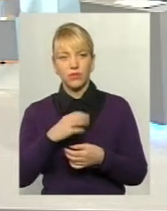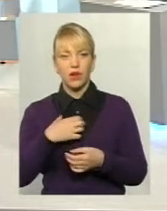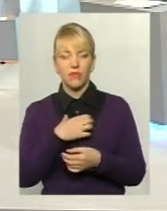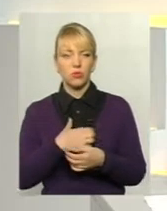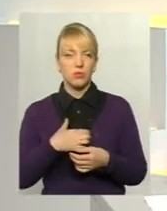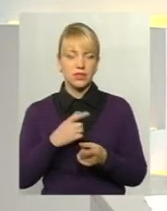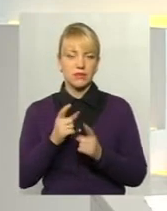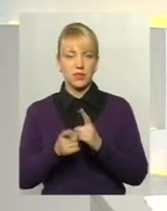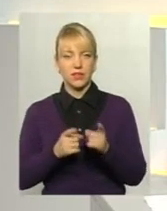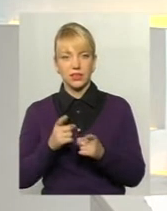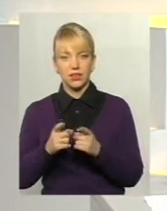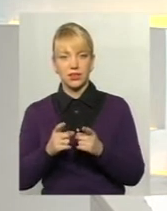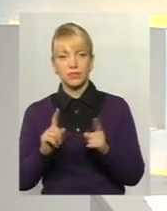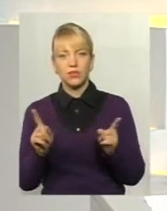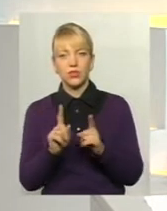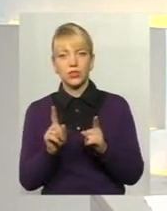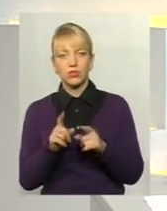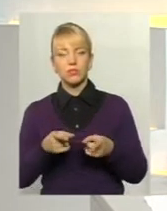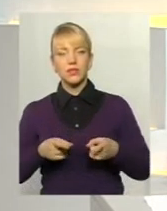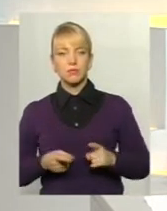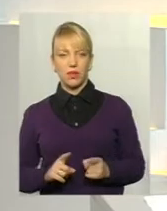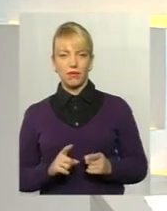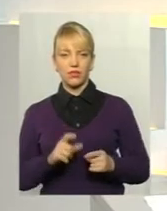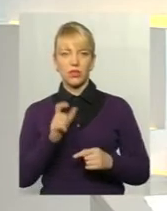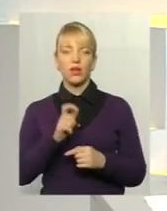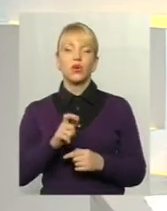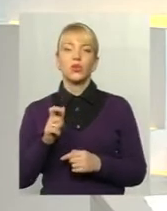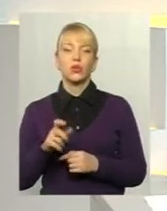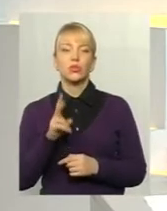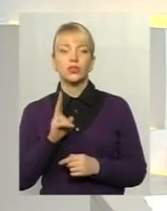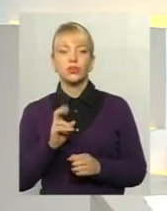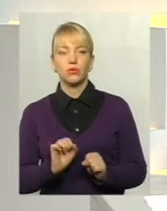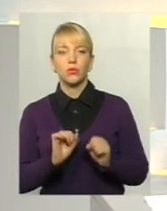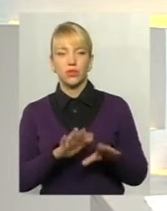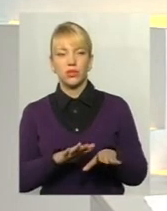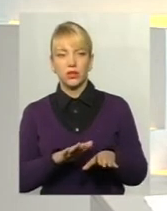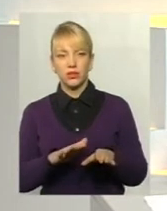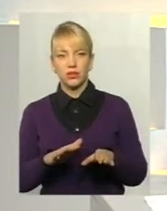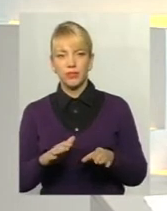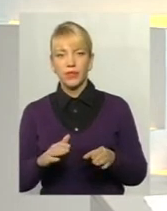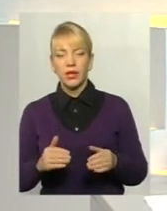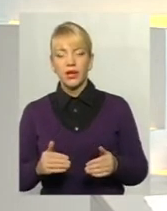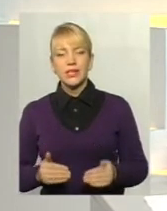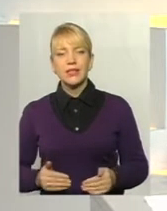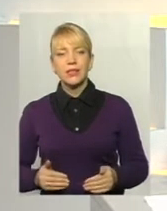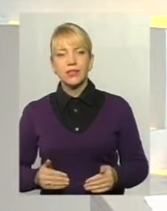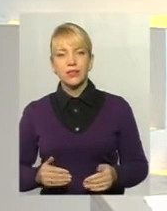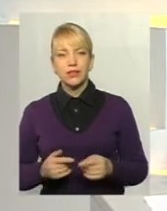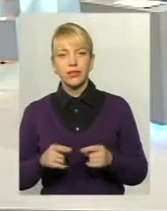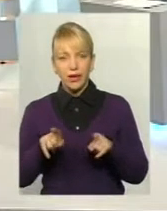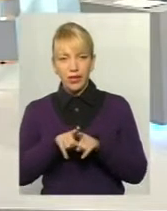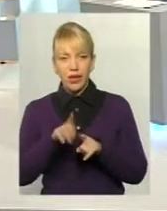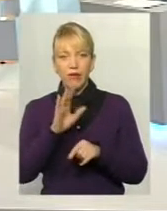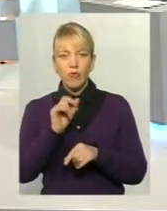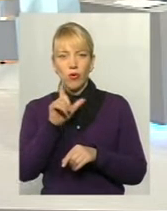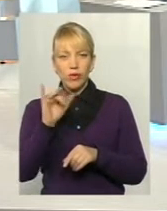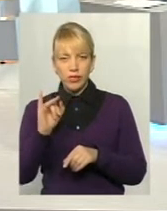змінити, аби справді ті люди, які покидають стіни таких вузів,